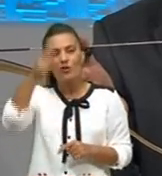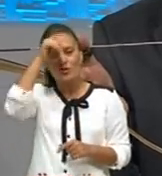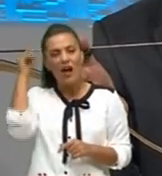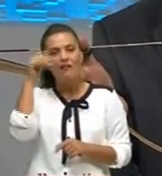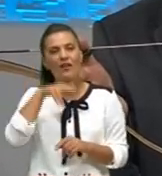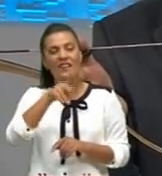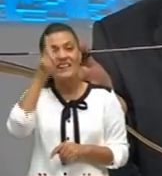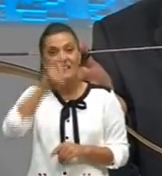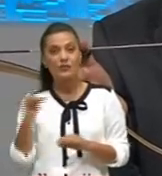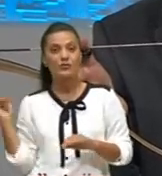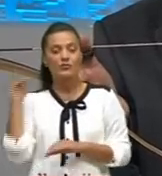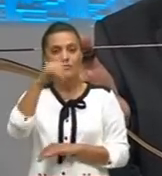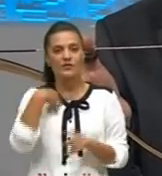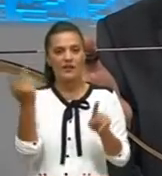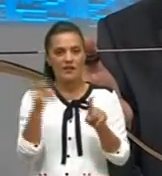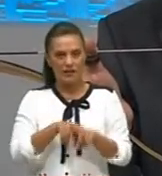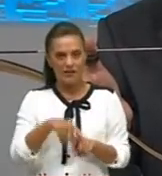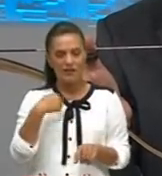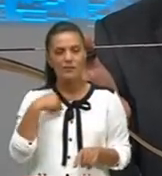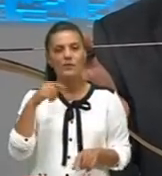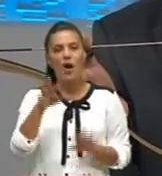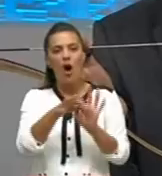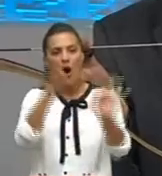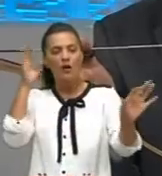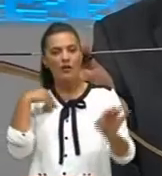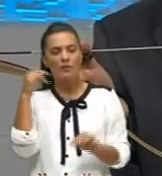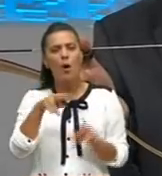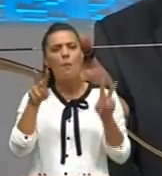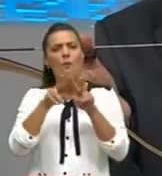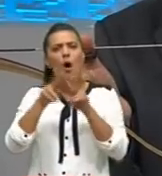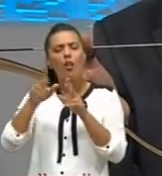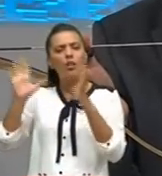katıldım. O şerefe biz de nail olduk. Orhun abidelerinin önünde ok attım.